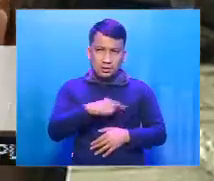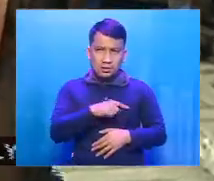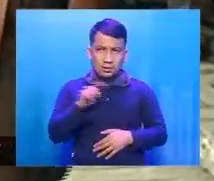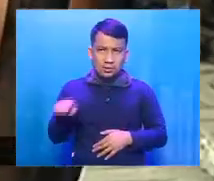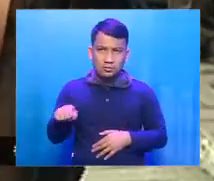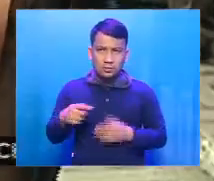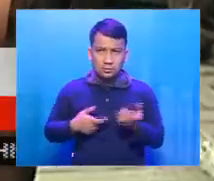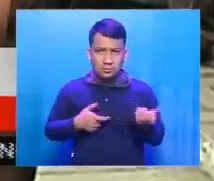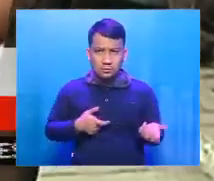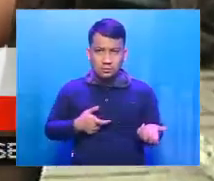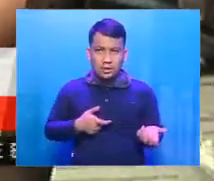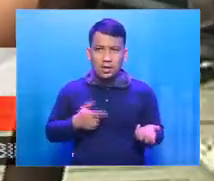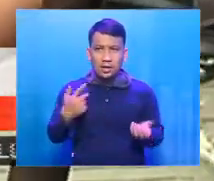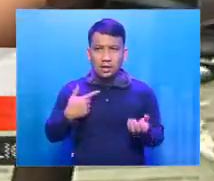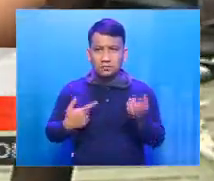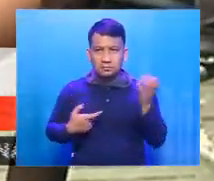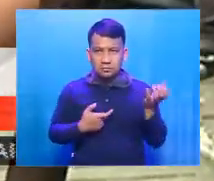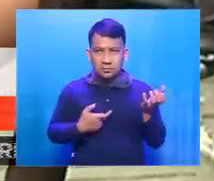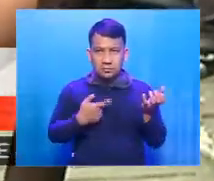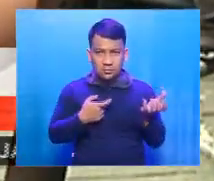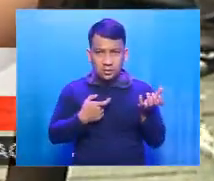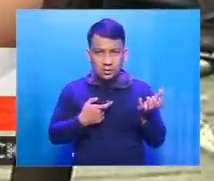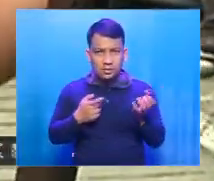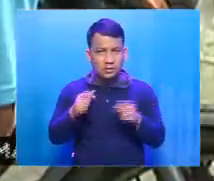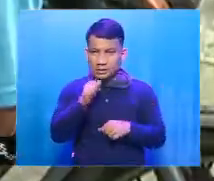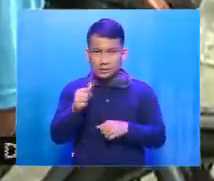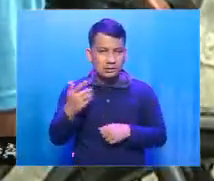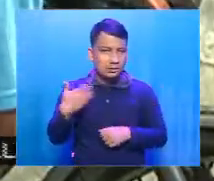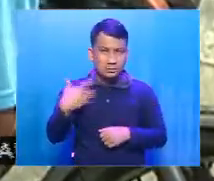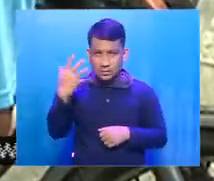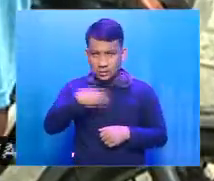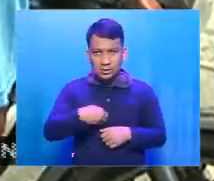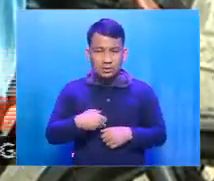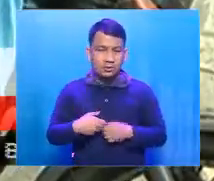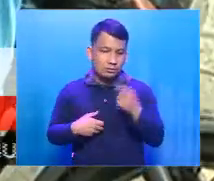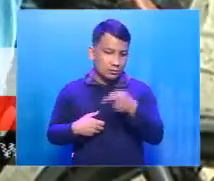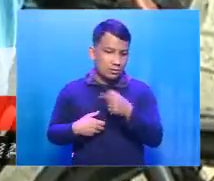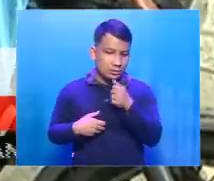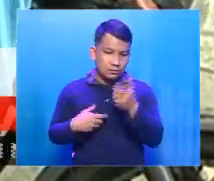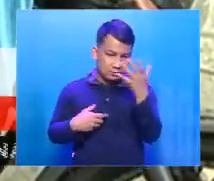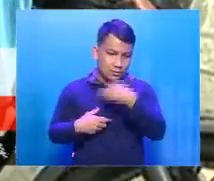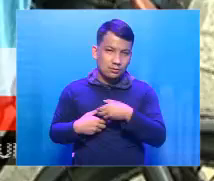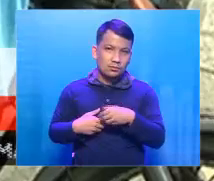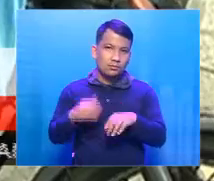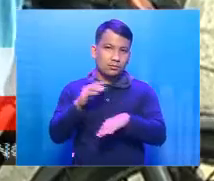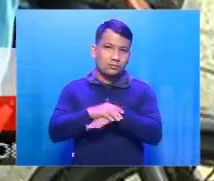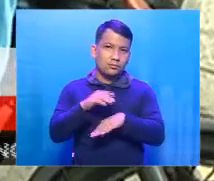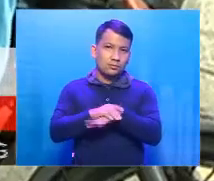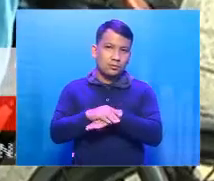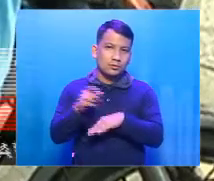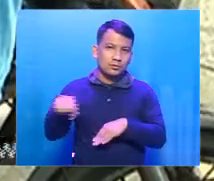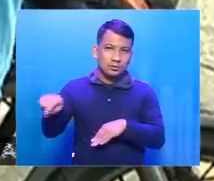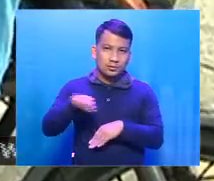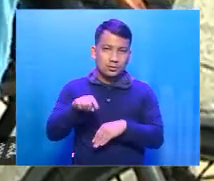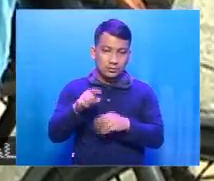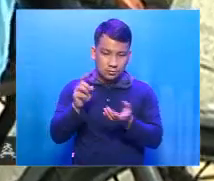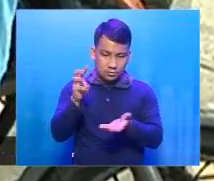mga baril, ganun. Hindi po maganda. Hindi maganda kasi banta sa bayan namin yan.